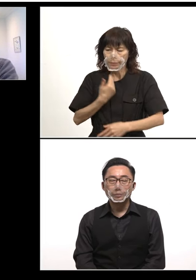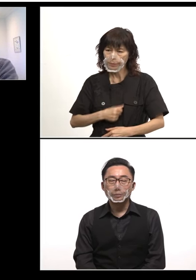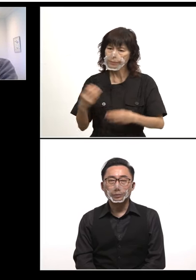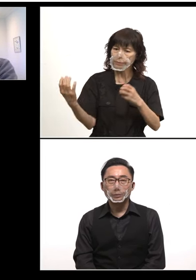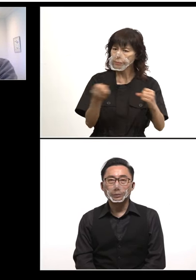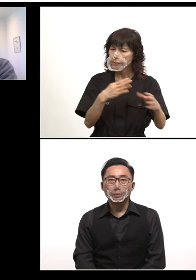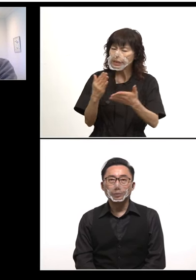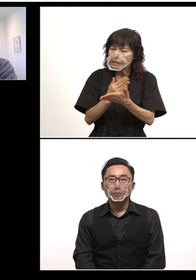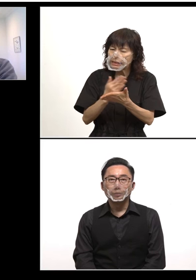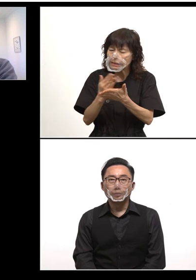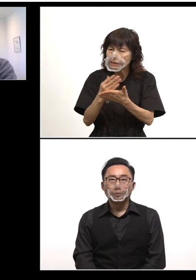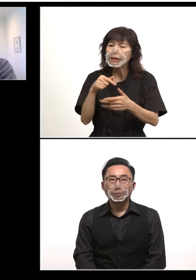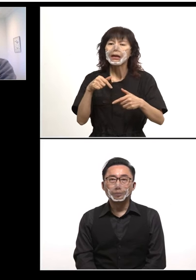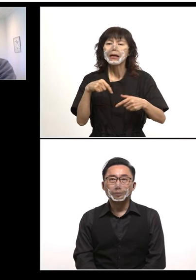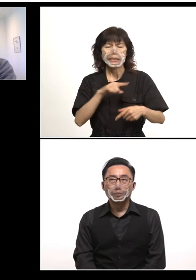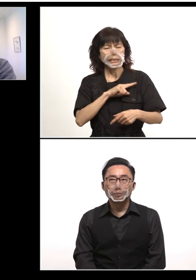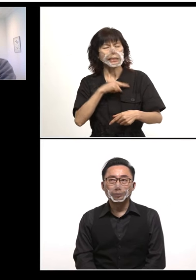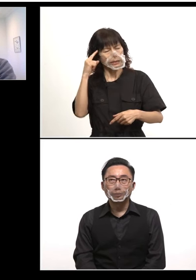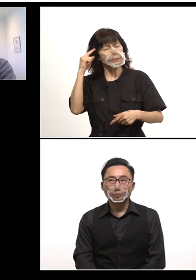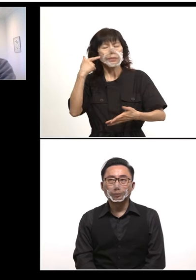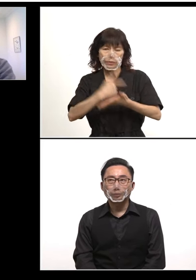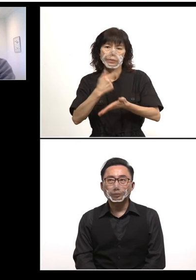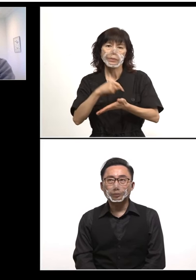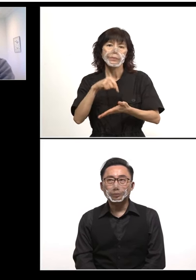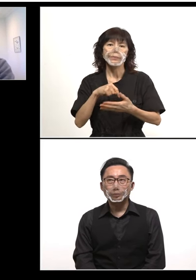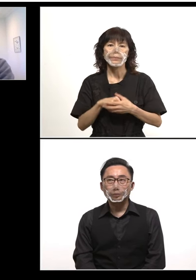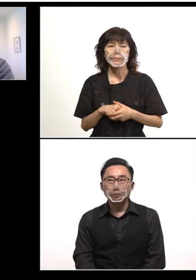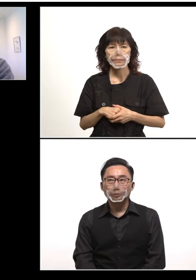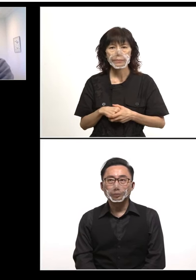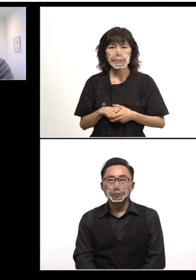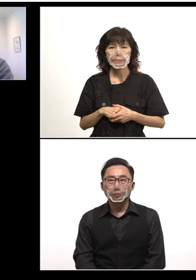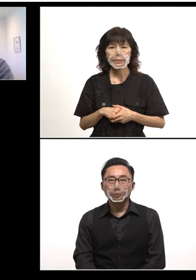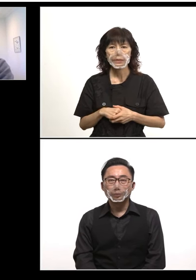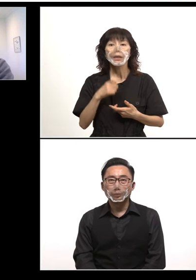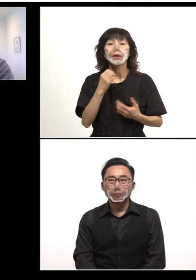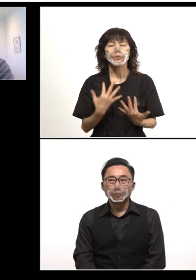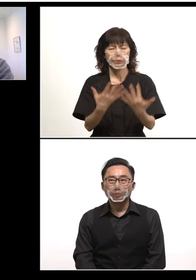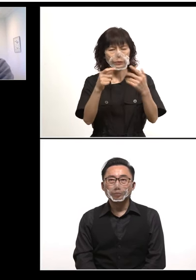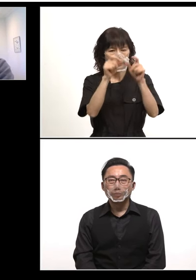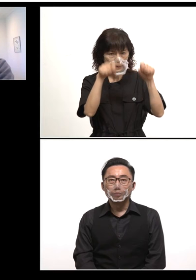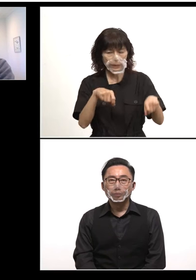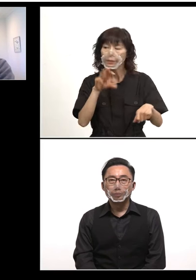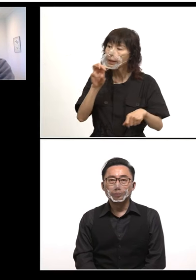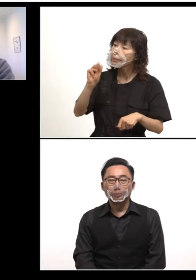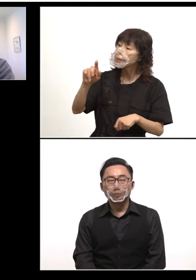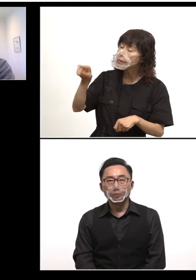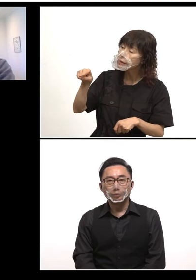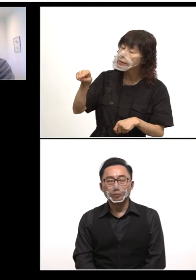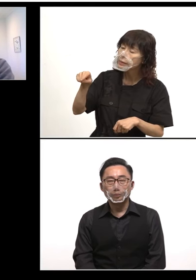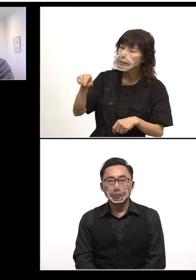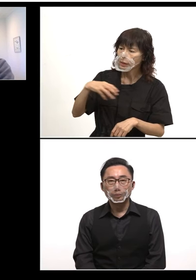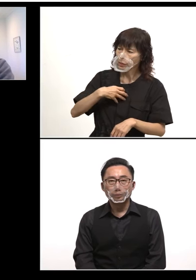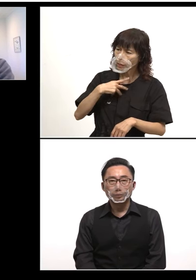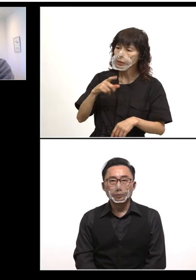咁我覺得呢一個心態反而可能係最重要嘅一樣嘢咯。 喺觀眾嘅問題裏邊有一個問題問 Mimi 嘅，佢問你：你